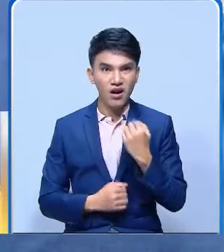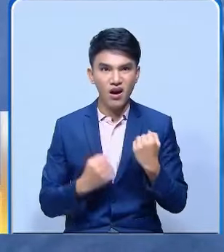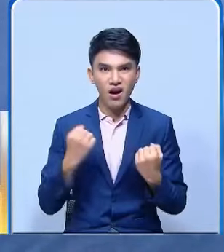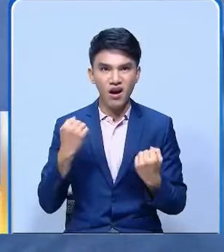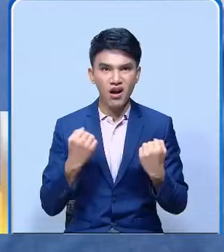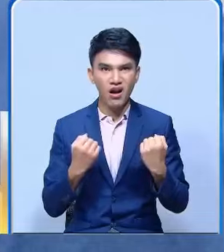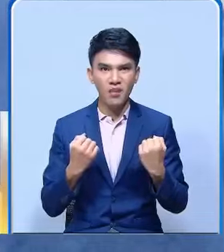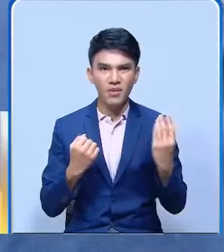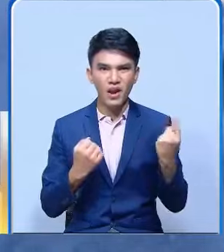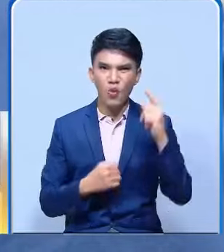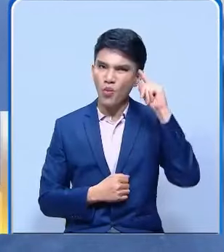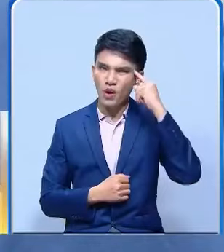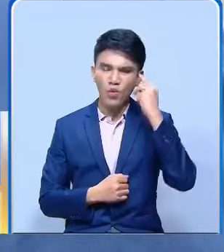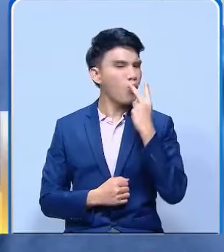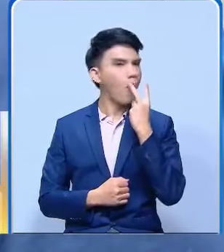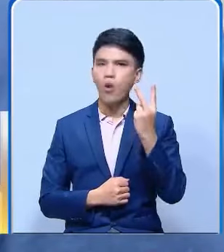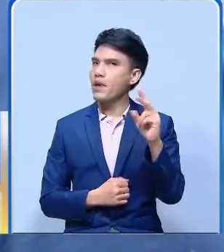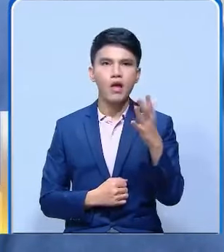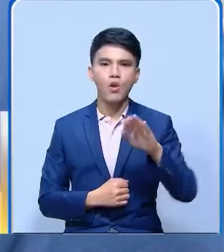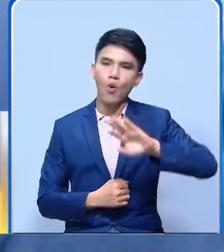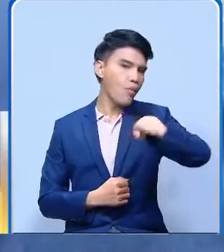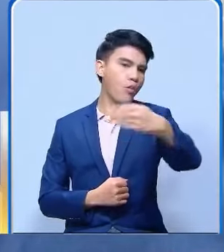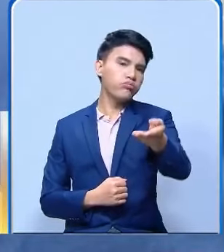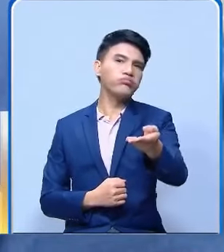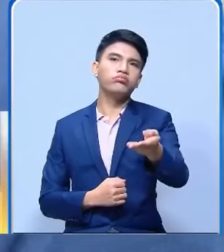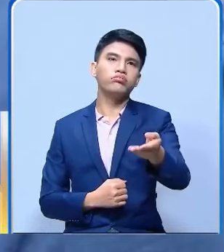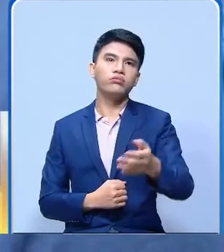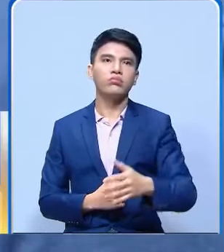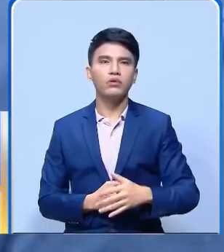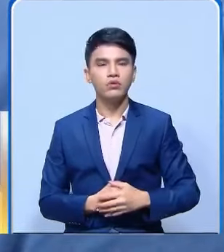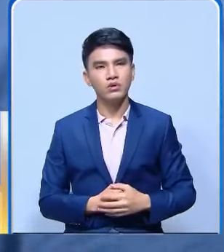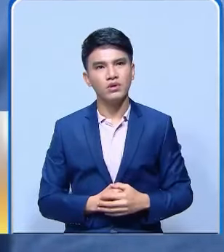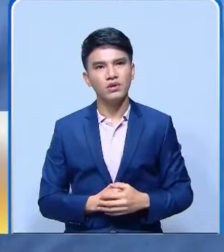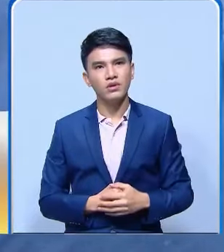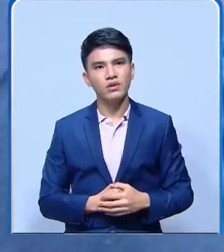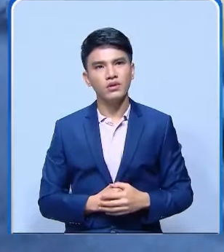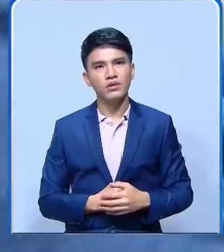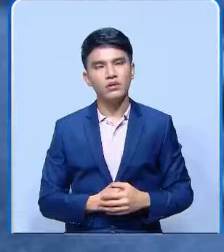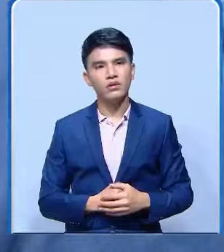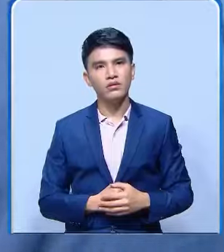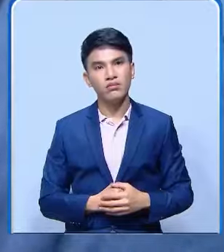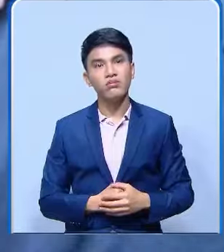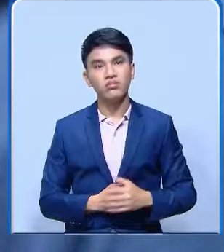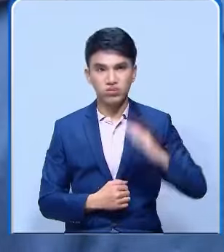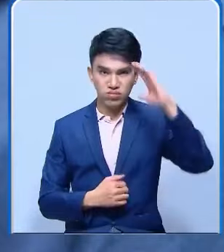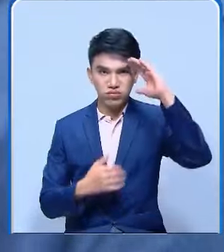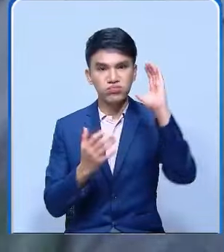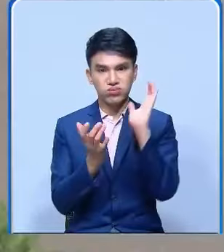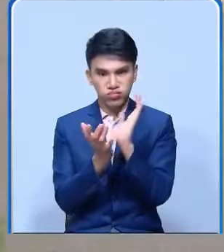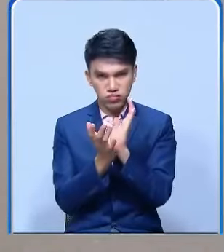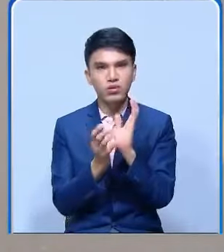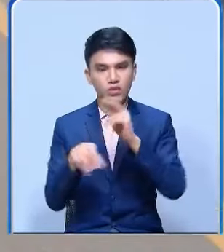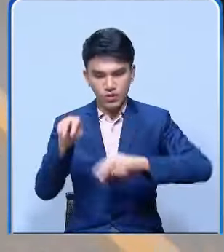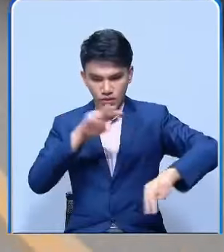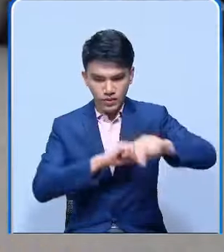ได้ดูเลยครับว่ามาเร็วไหมก็พอเห็นว่าหมุนมาผมก็เบาเลยครับ ตำรวจสภ.ท่าแซะได้มาตรวจ